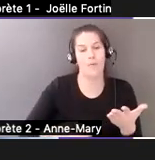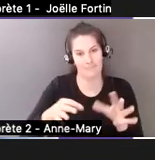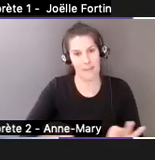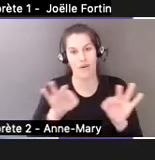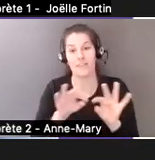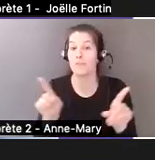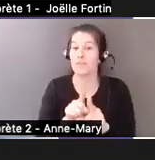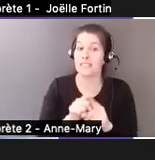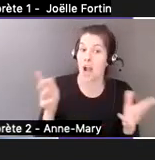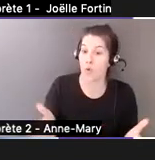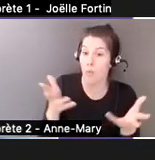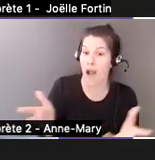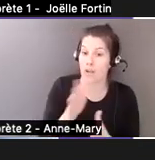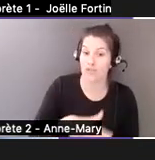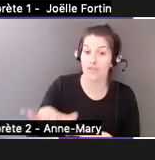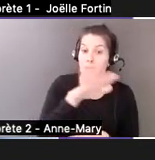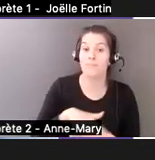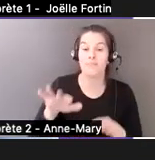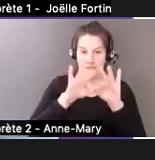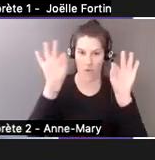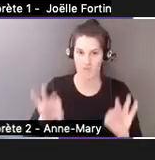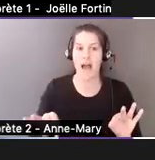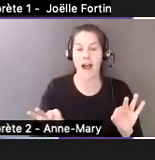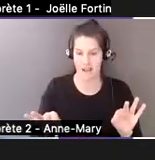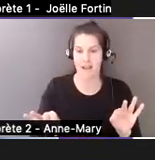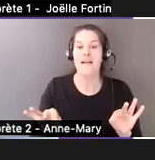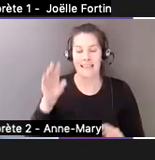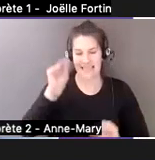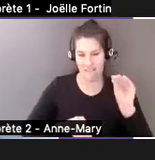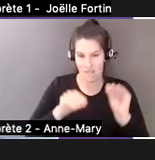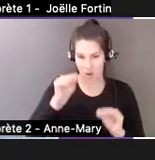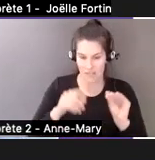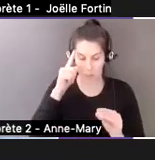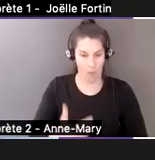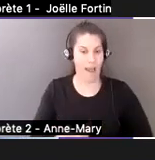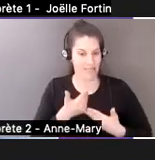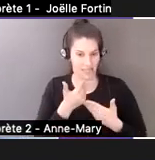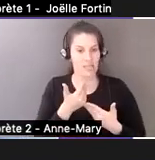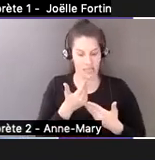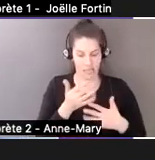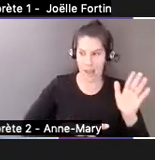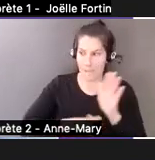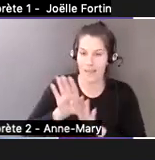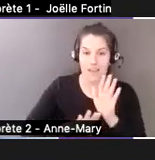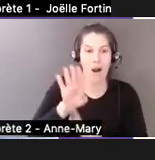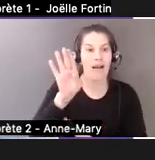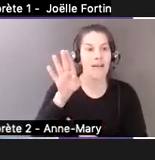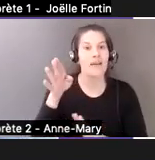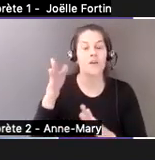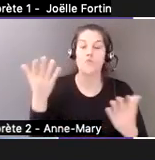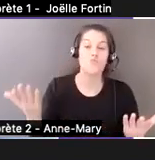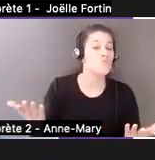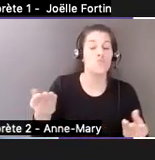vous encourage aussi à remplir le formulaire d'évaluation pour nous aider à améliorer ou nous indiquer